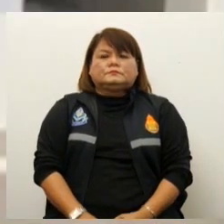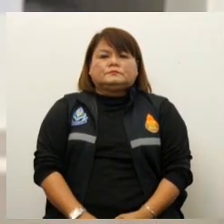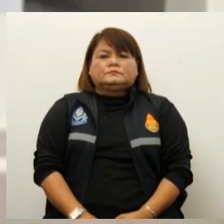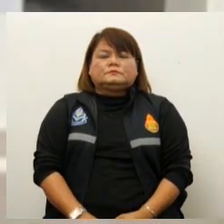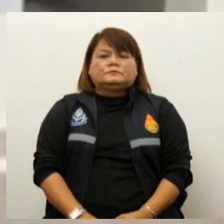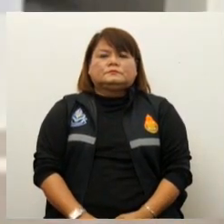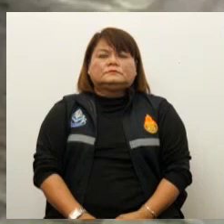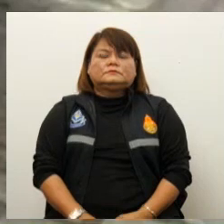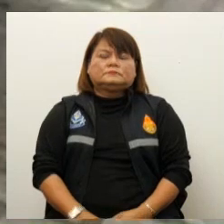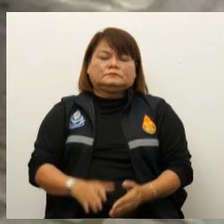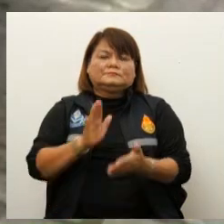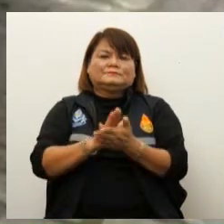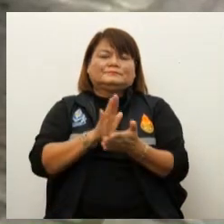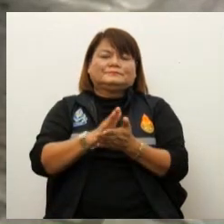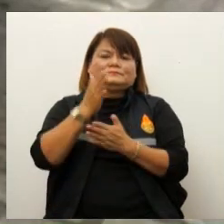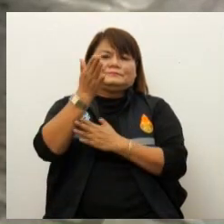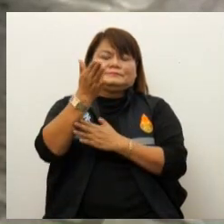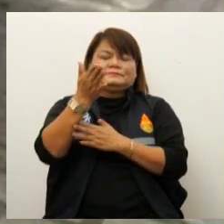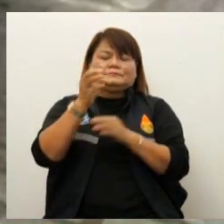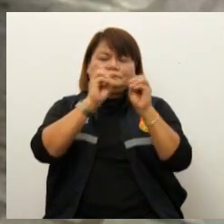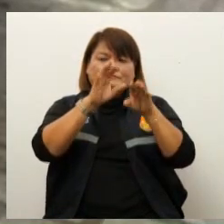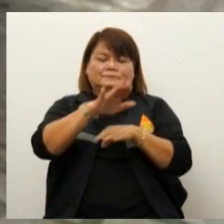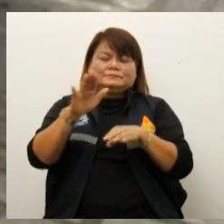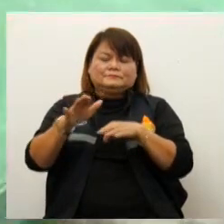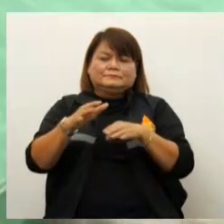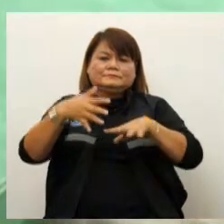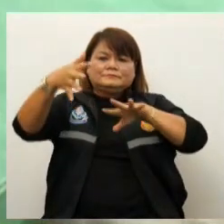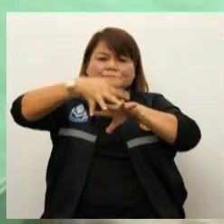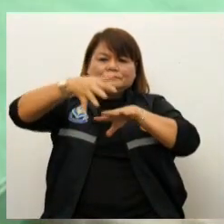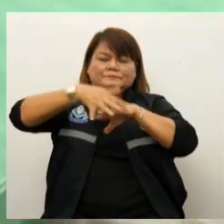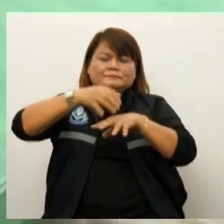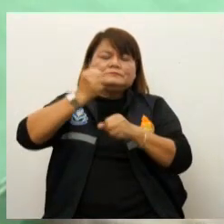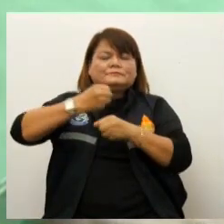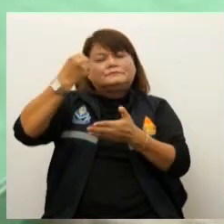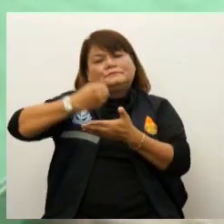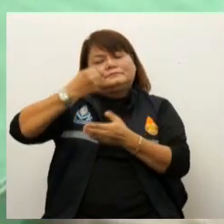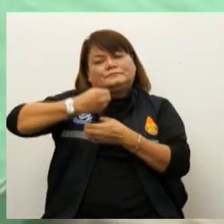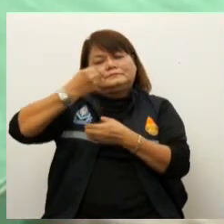วังเจ้าวิทยาคมได้สอนให้นักเรียนจัดสารและตำน้ำพริก